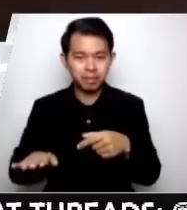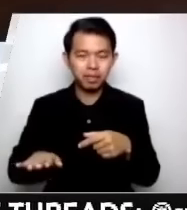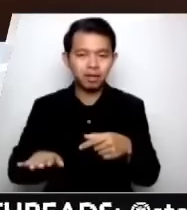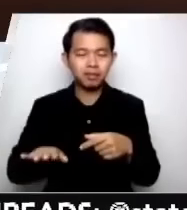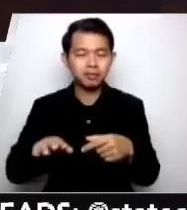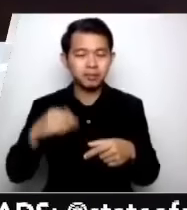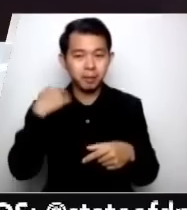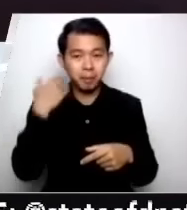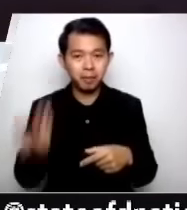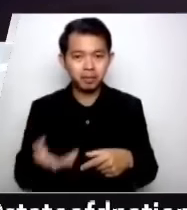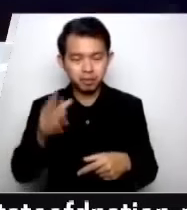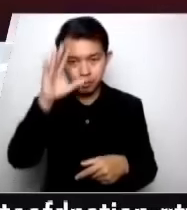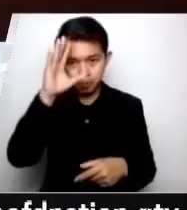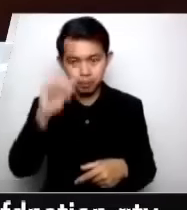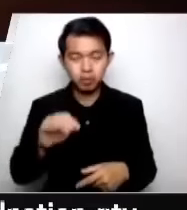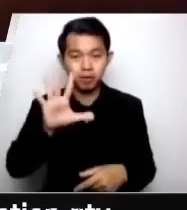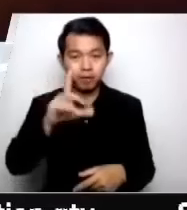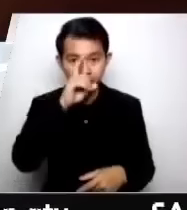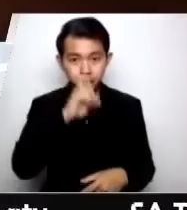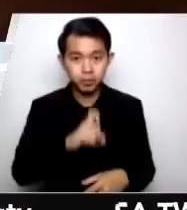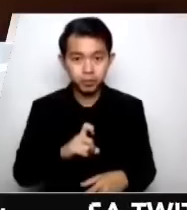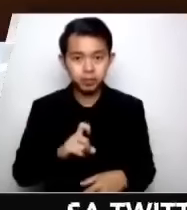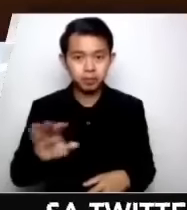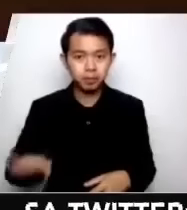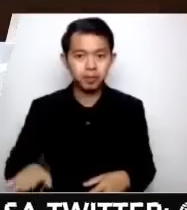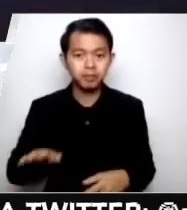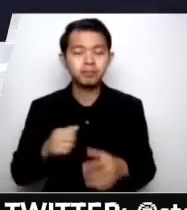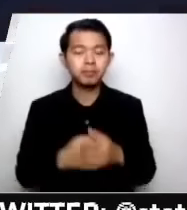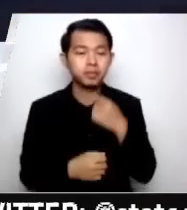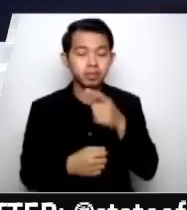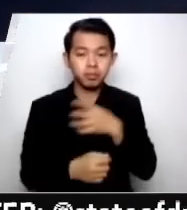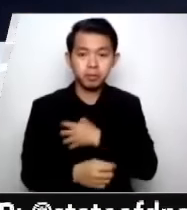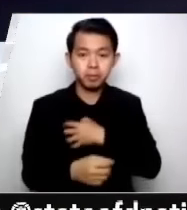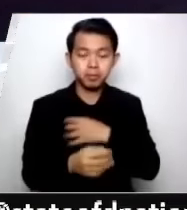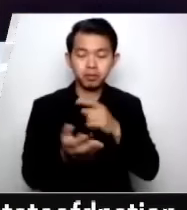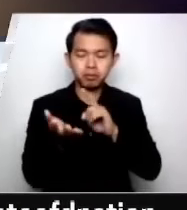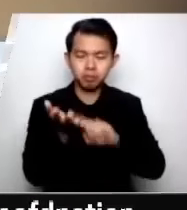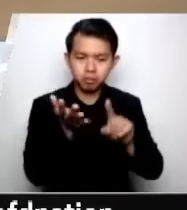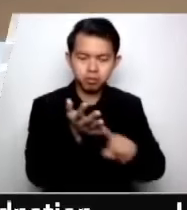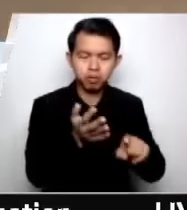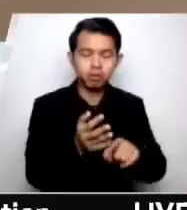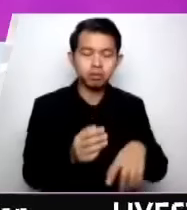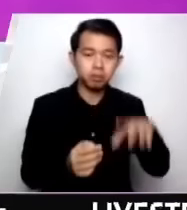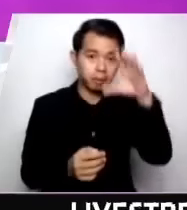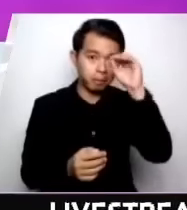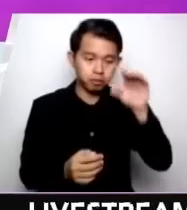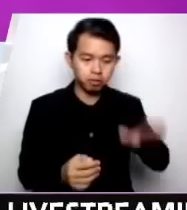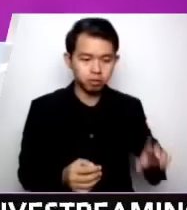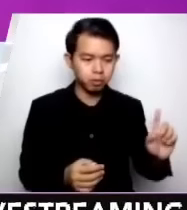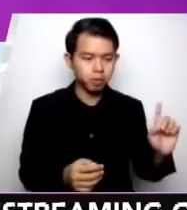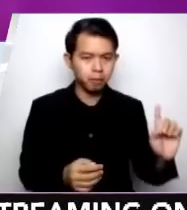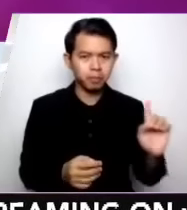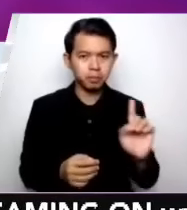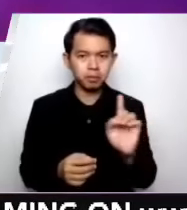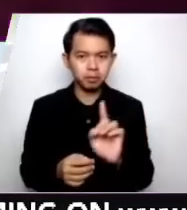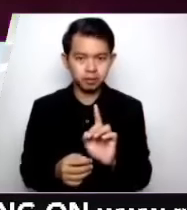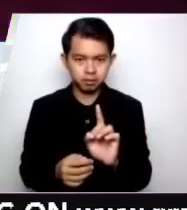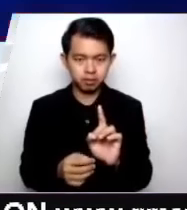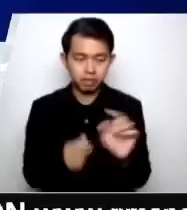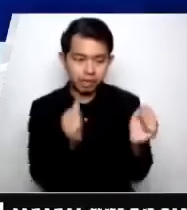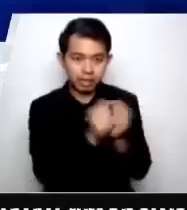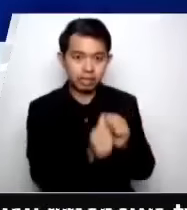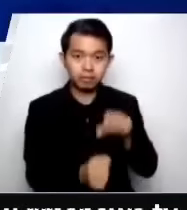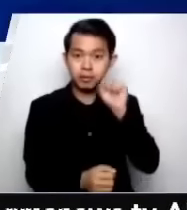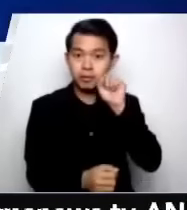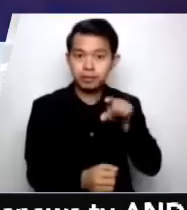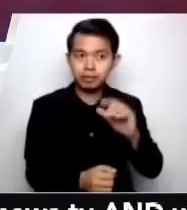lalaking 5 taong gulang. Ayon sa pulisya, tumatawid ang bata na sumama sa ate niyang inutusang bumili sa tindahan.